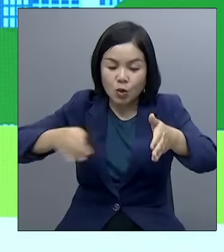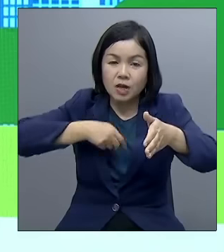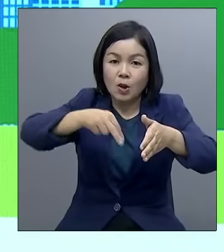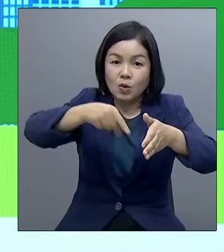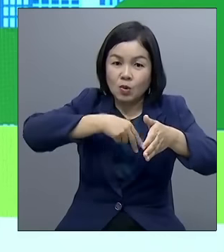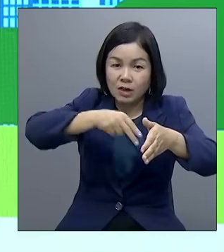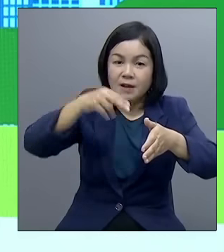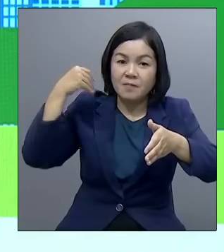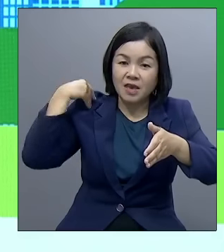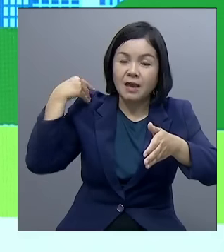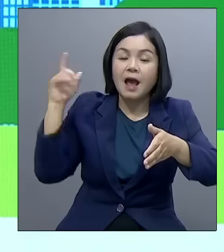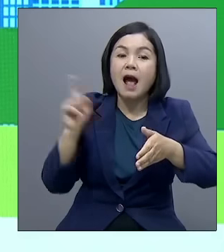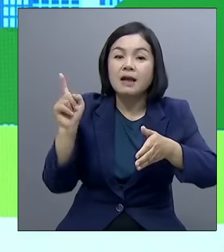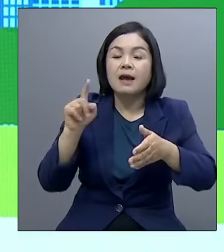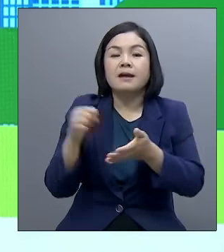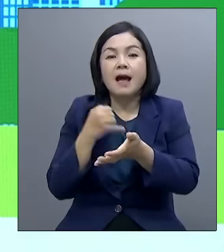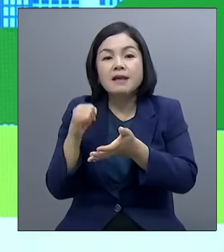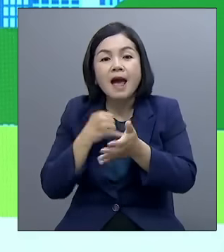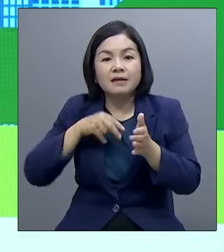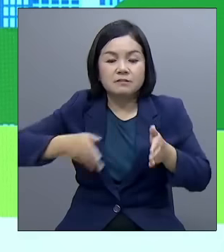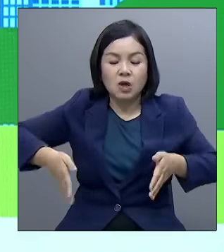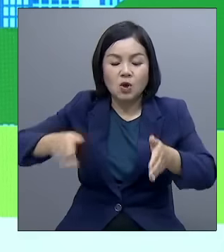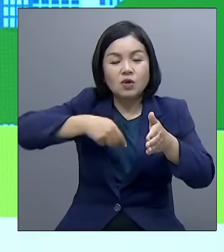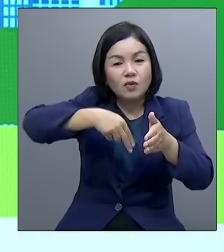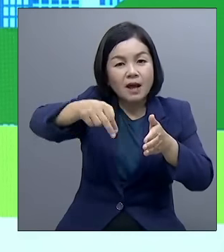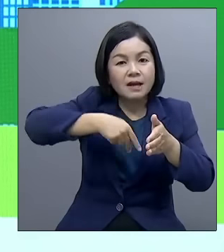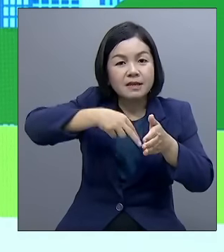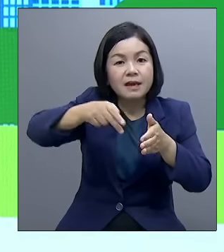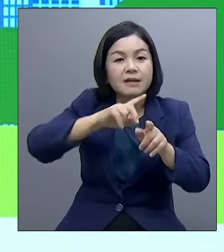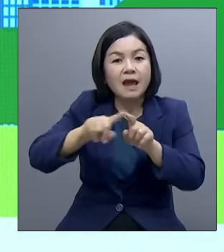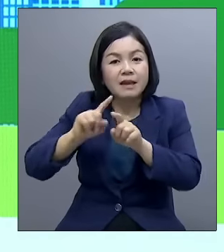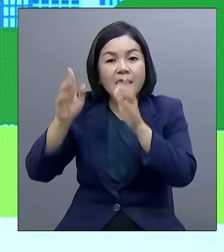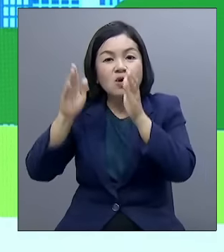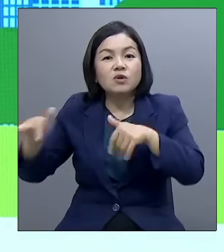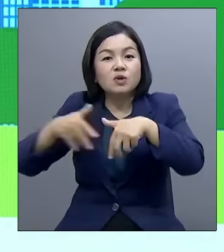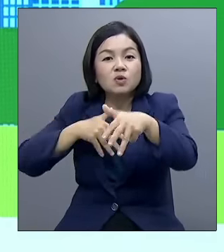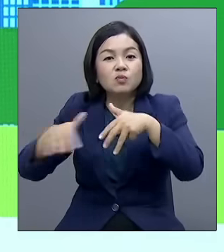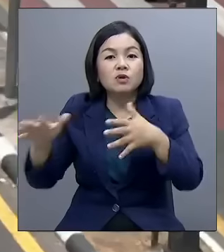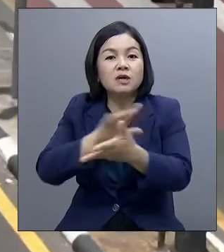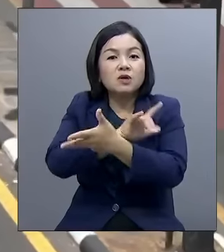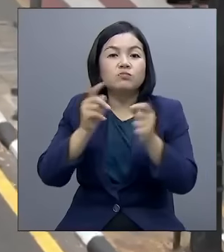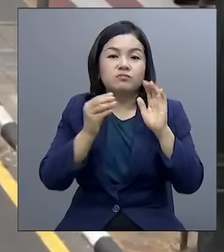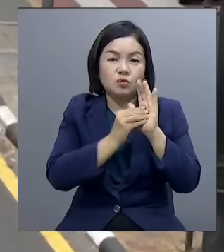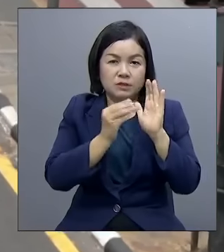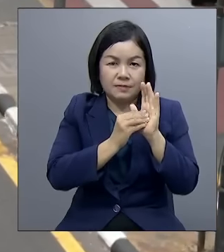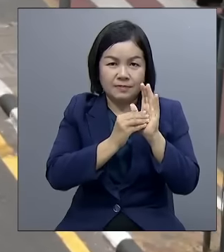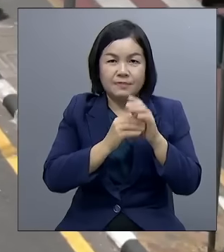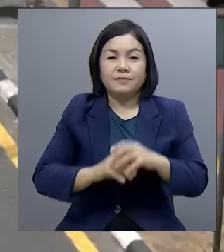3เส้นทางเพื่อให้สะดวกต่อการเดินแล้วก็เป็นการสัญจรทางเลือกให้กับผู้คนในเมืองค่ะ